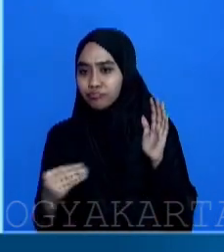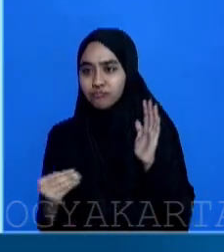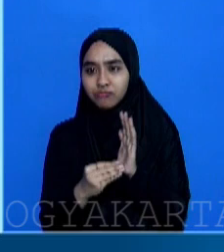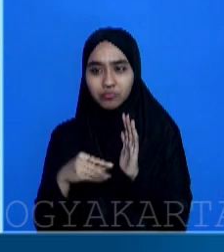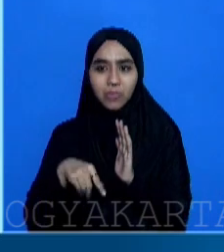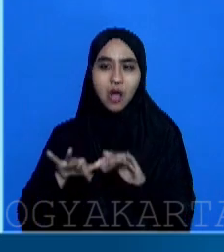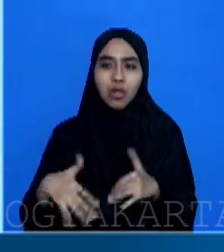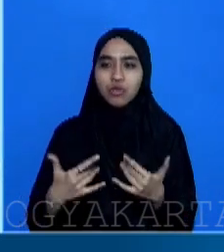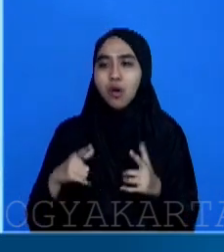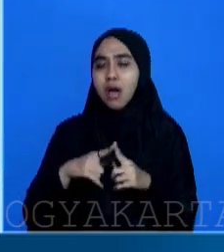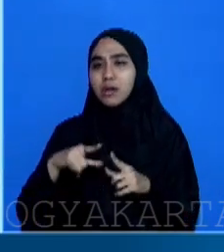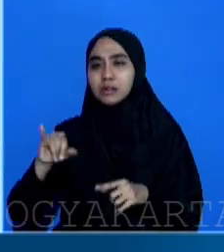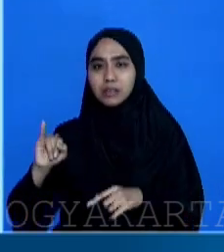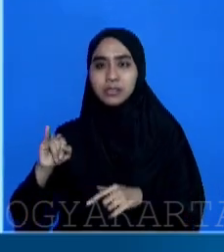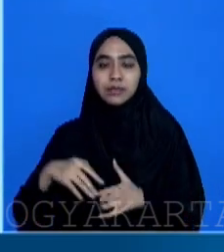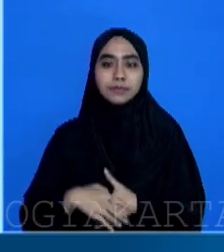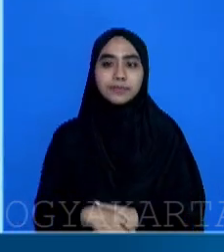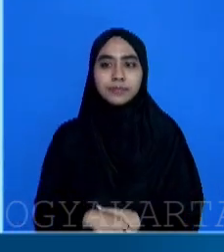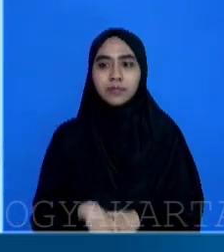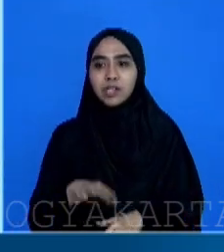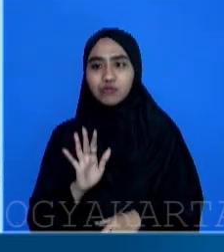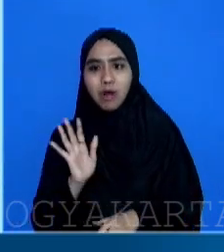artificial intelligence AI bukan sekedar tren